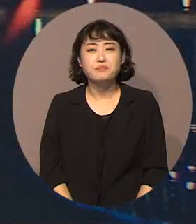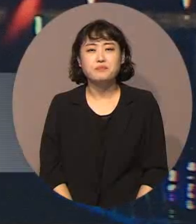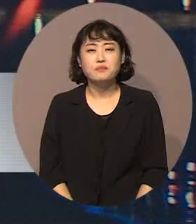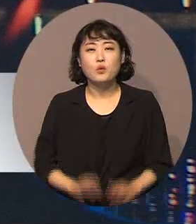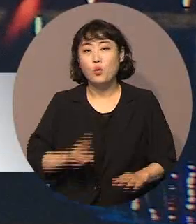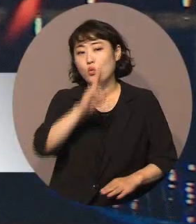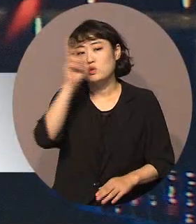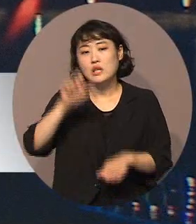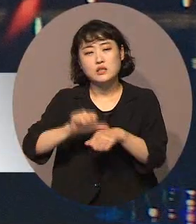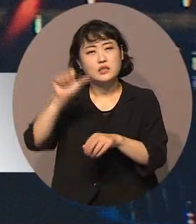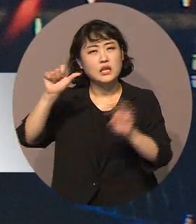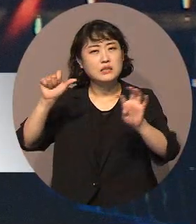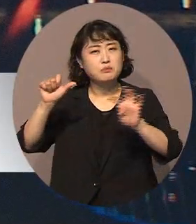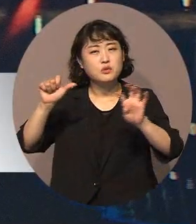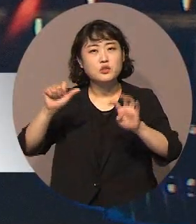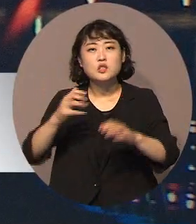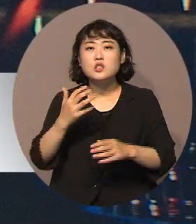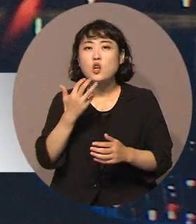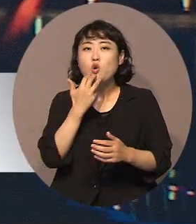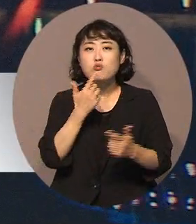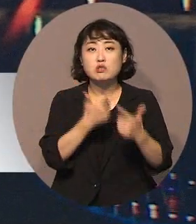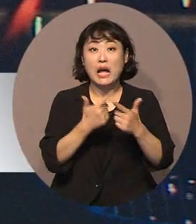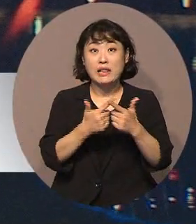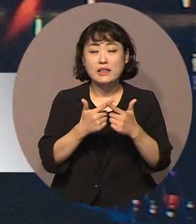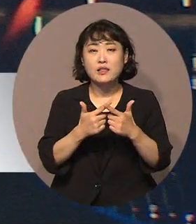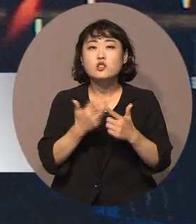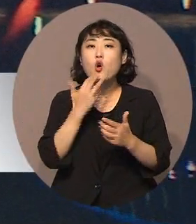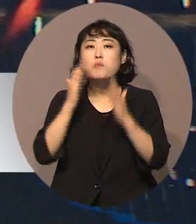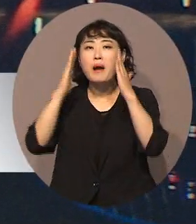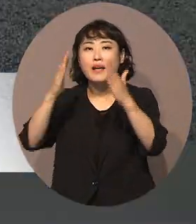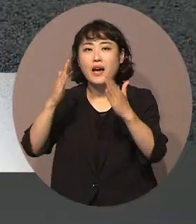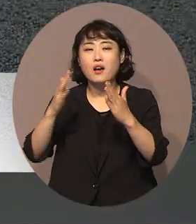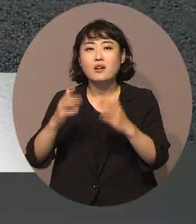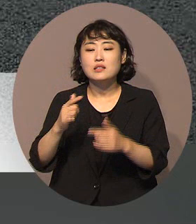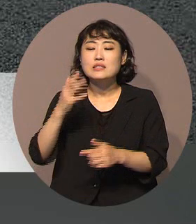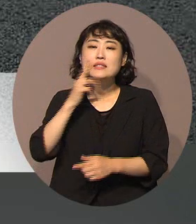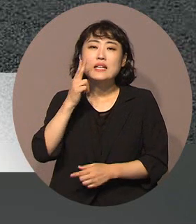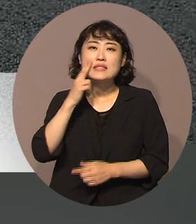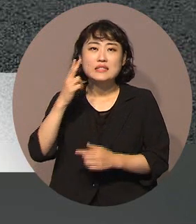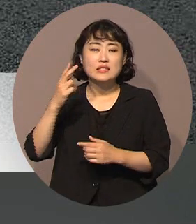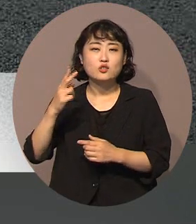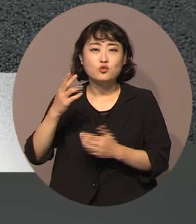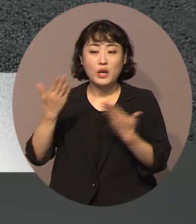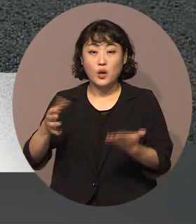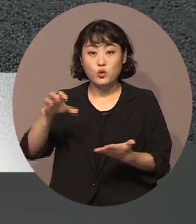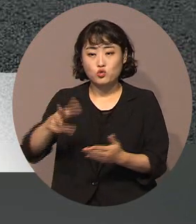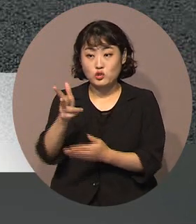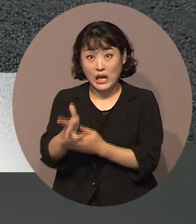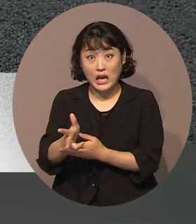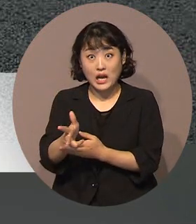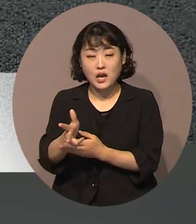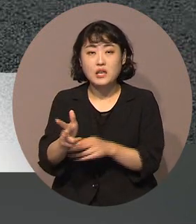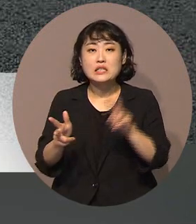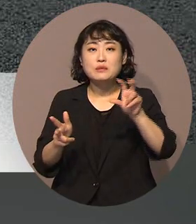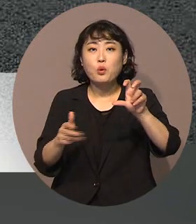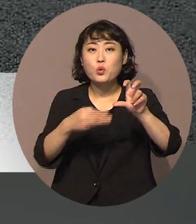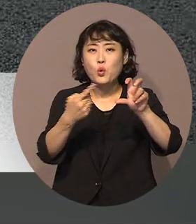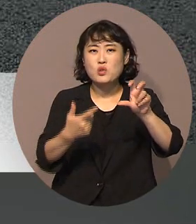오늘 오후 5시 40분쯤 경부고속도로 서울 방향 신탄진휴게소에 주차된 25톤